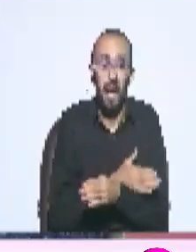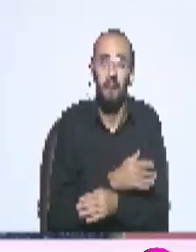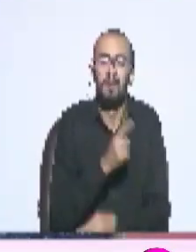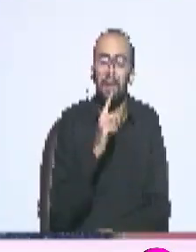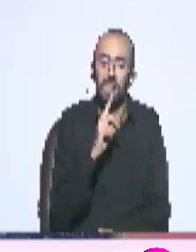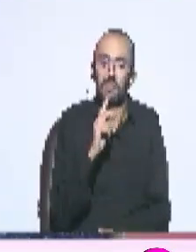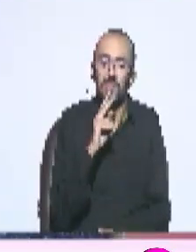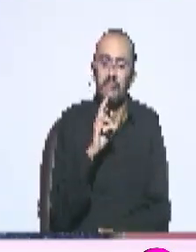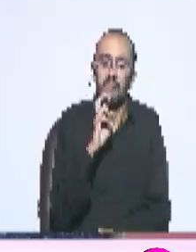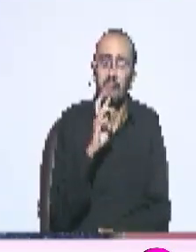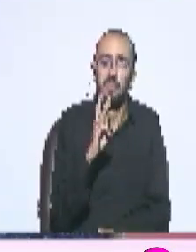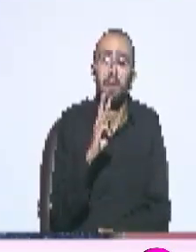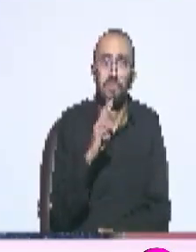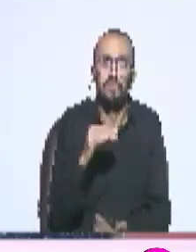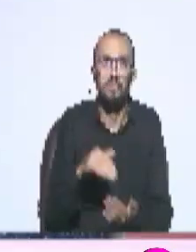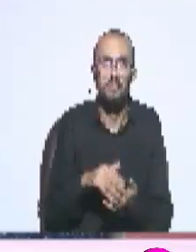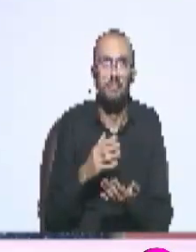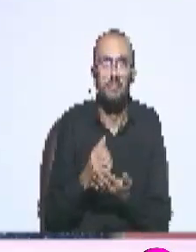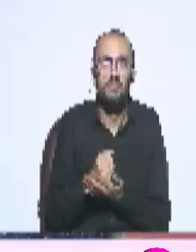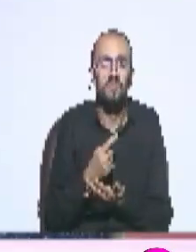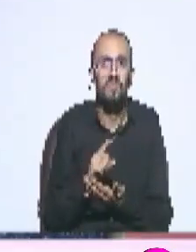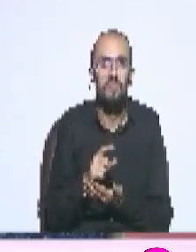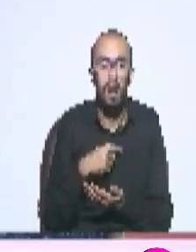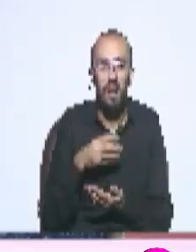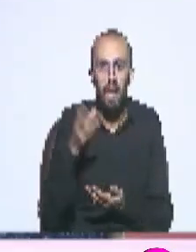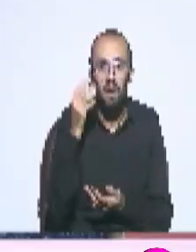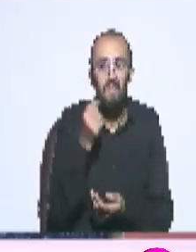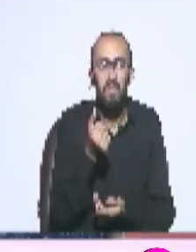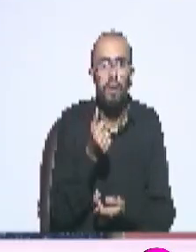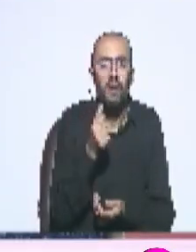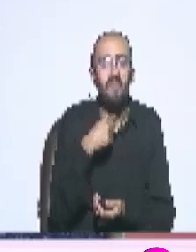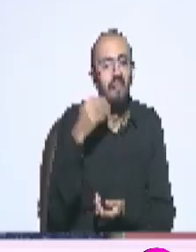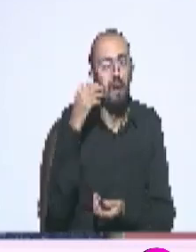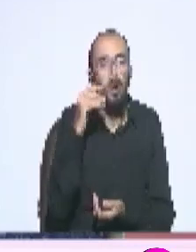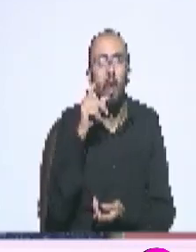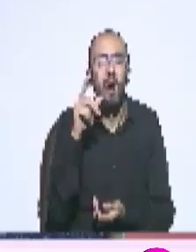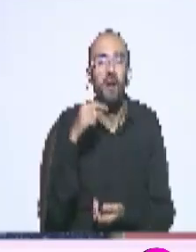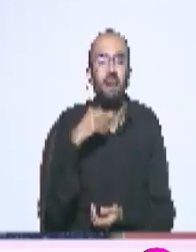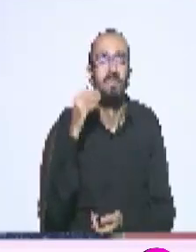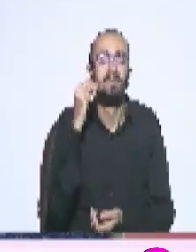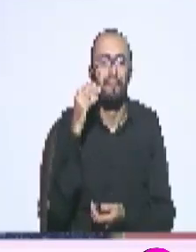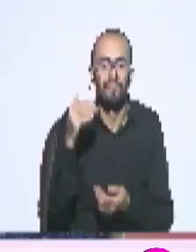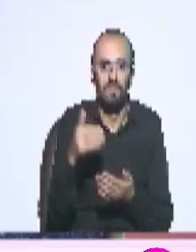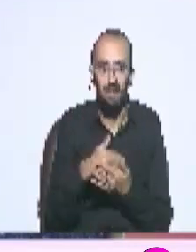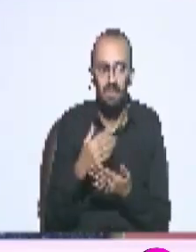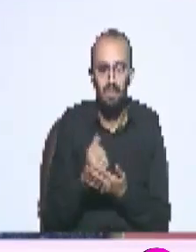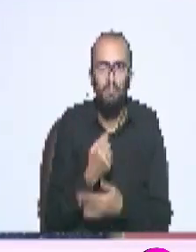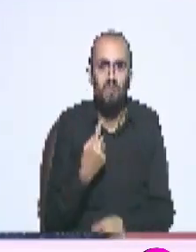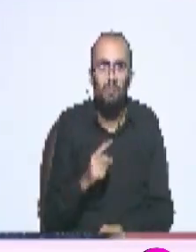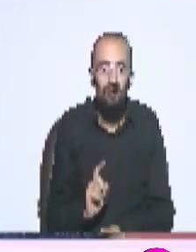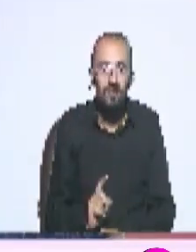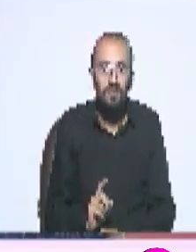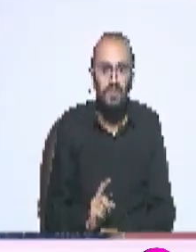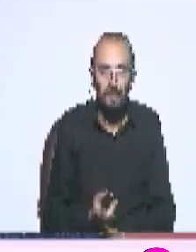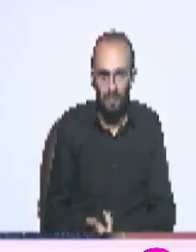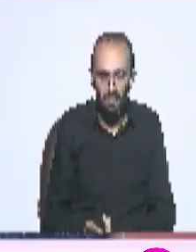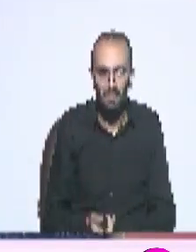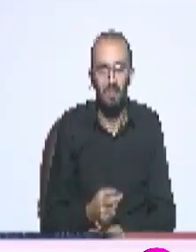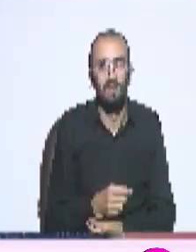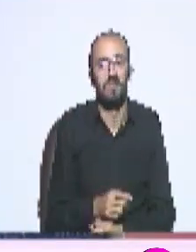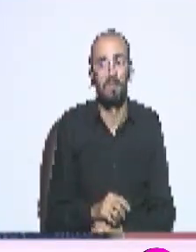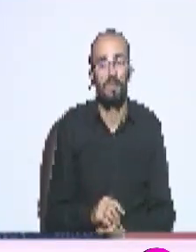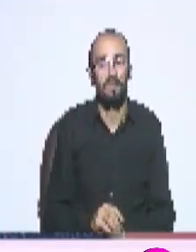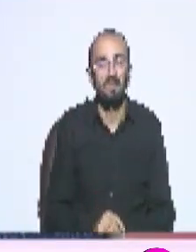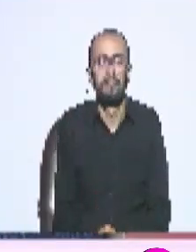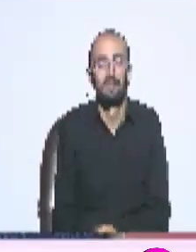لاثه انا بلاقي نفسي ايه ده ده انا كنت اعلمت اللغه دي وفاكر ان انا مش هبقى بستخدمها يلاقي لها استخدام بعد وقت هو حاجه